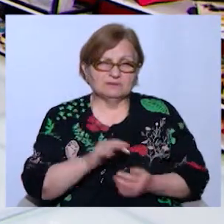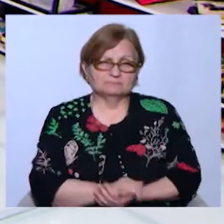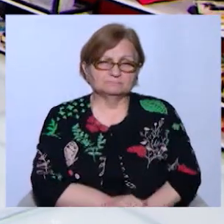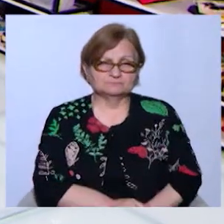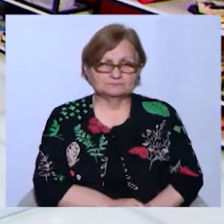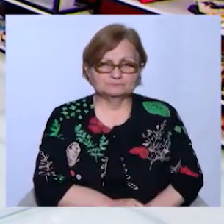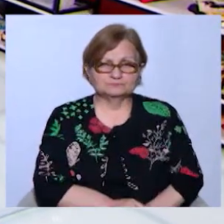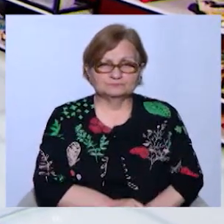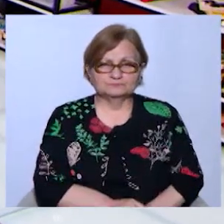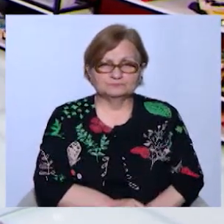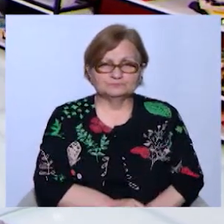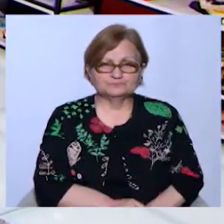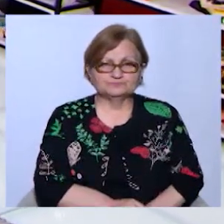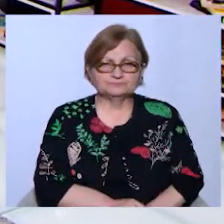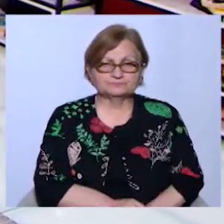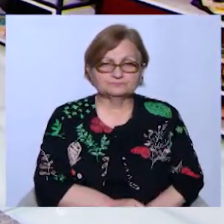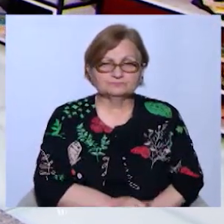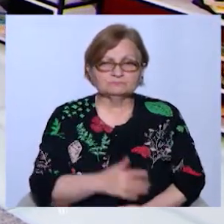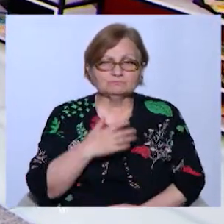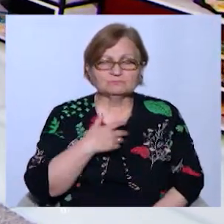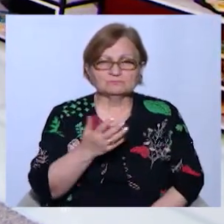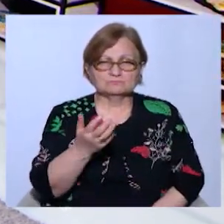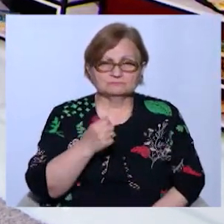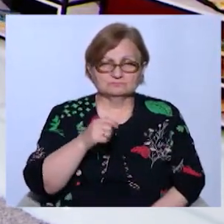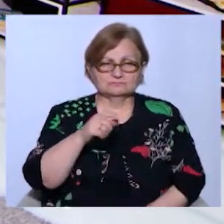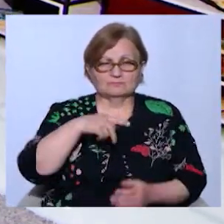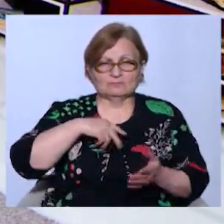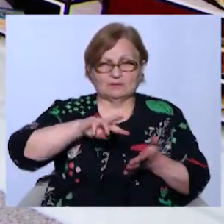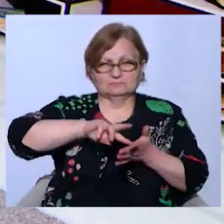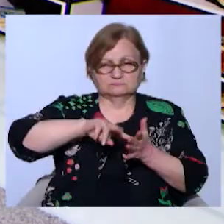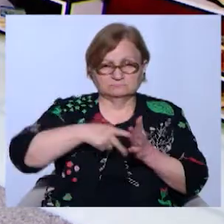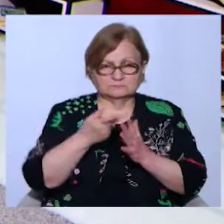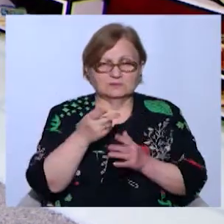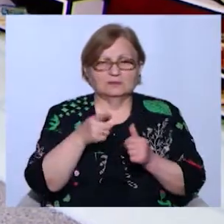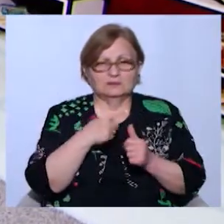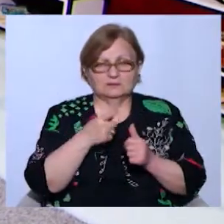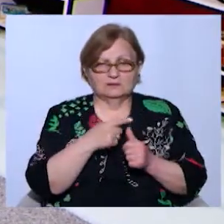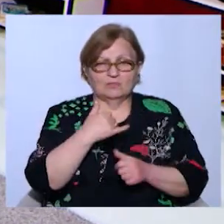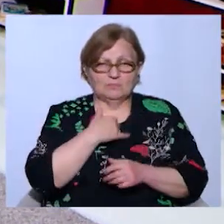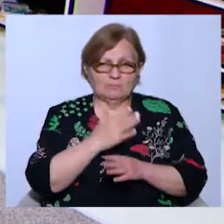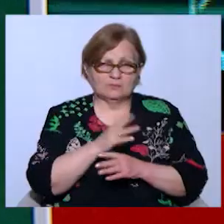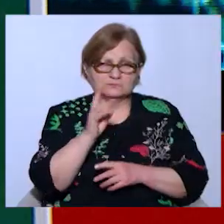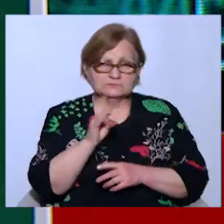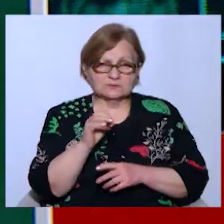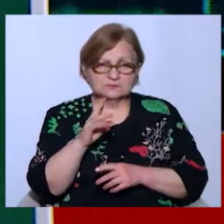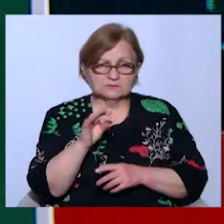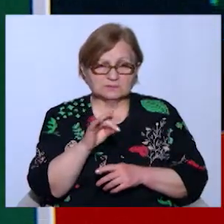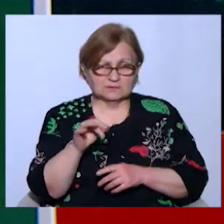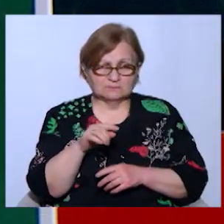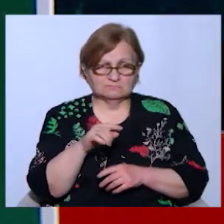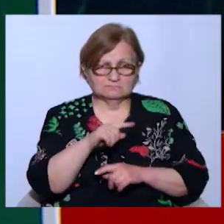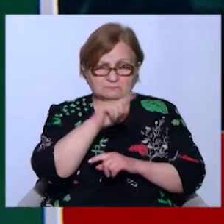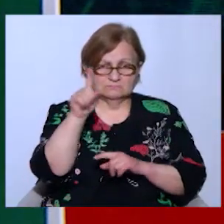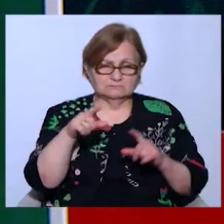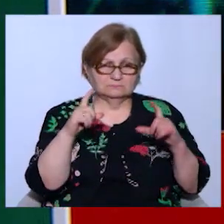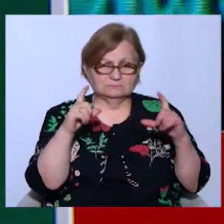ეხლა, როდესაც ავიღე მე წრეწირი, ამ ფარგლით შემოხაზე და მაქვს წრეწირი. ამ